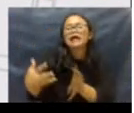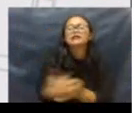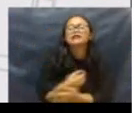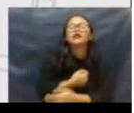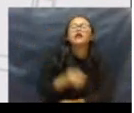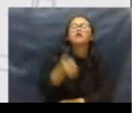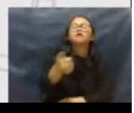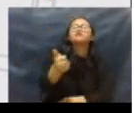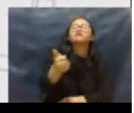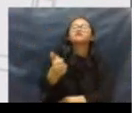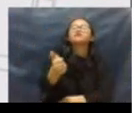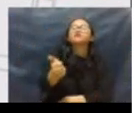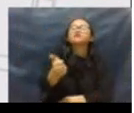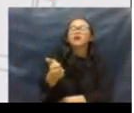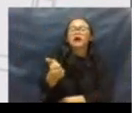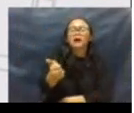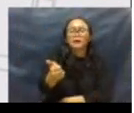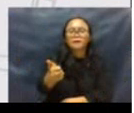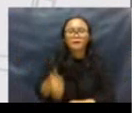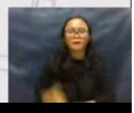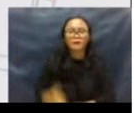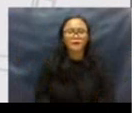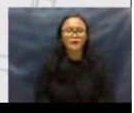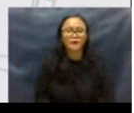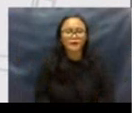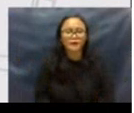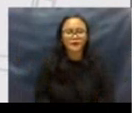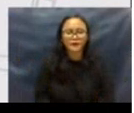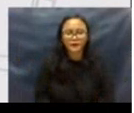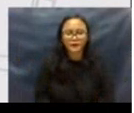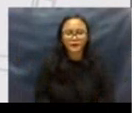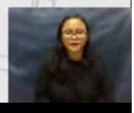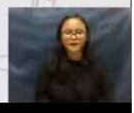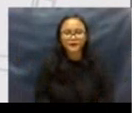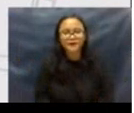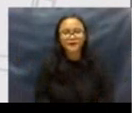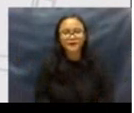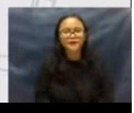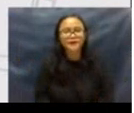kerja murid Bapak dan Ibu. Nah,